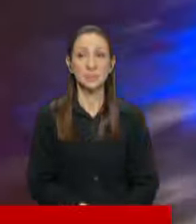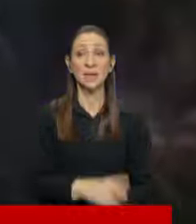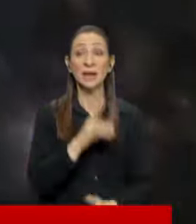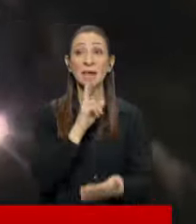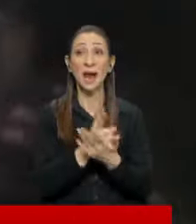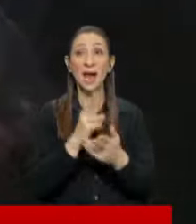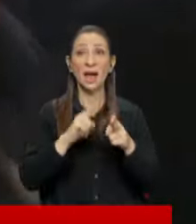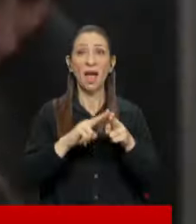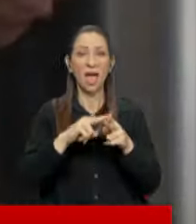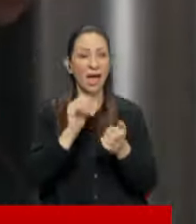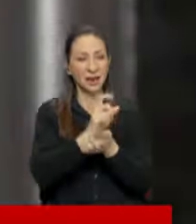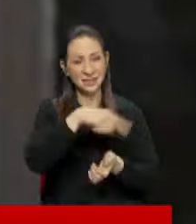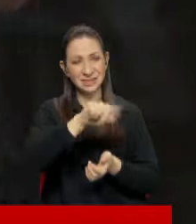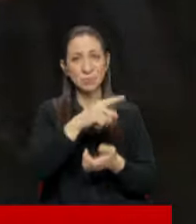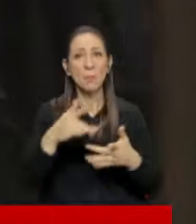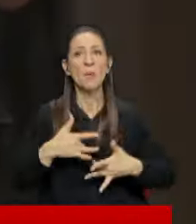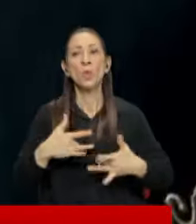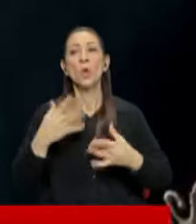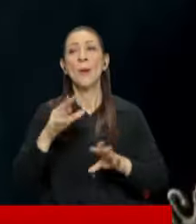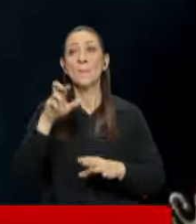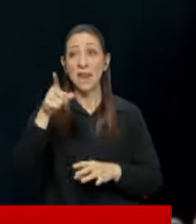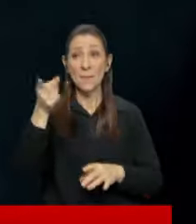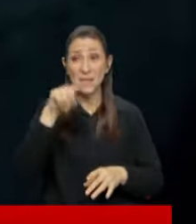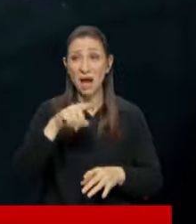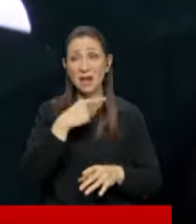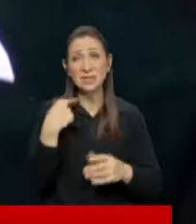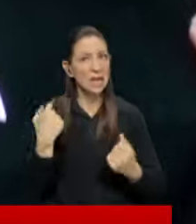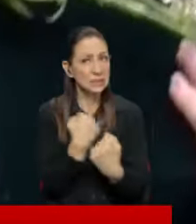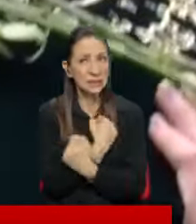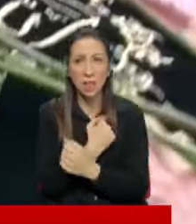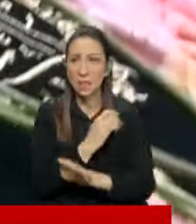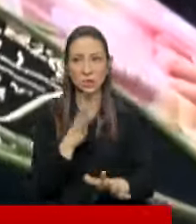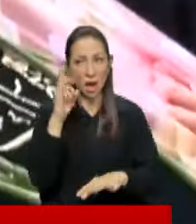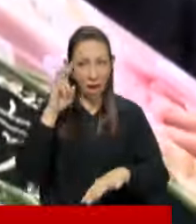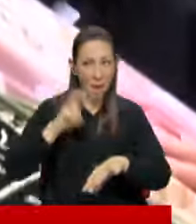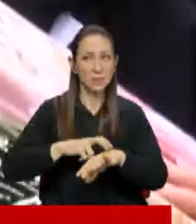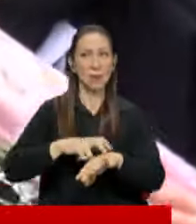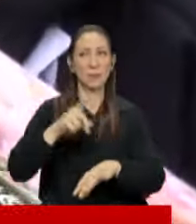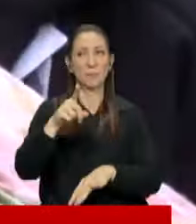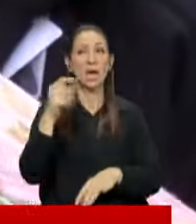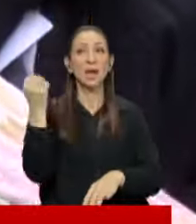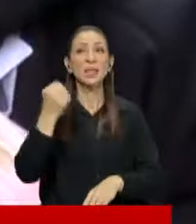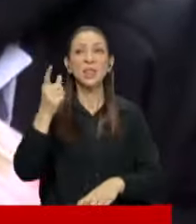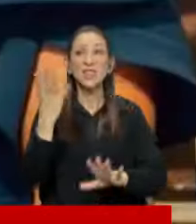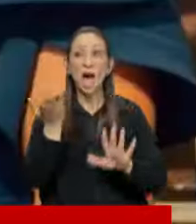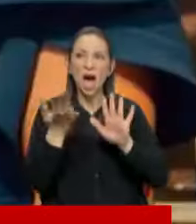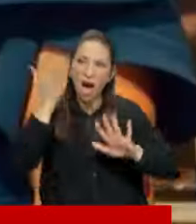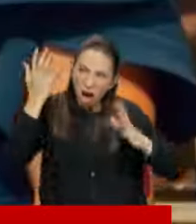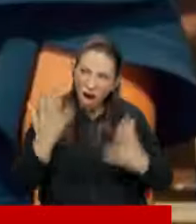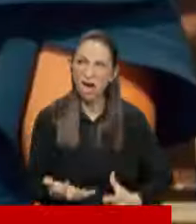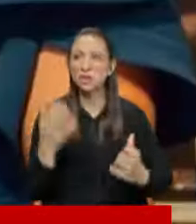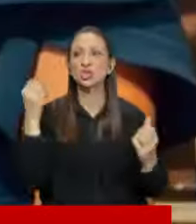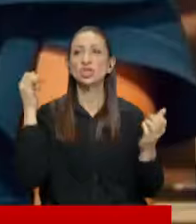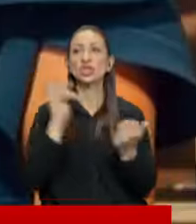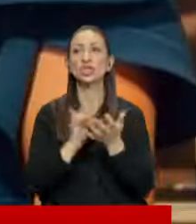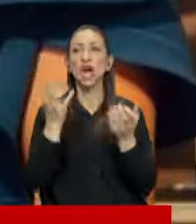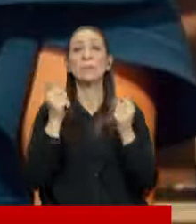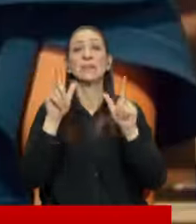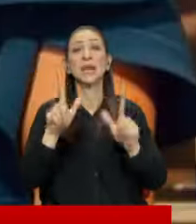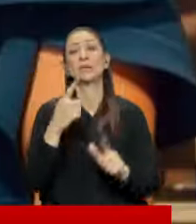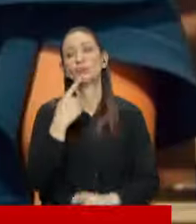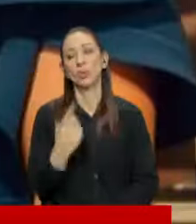Karar Kaya ailesini memnun etmedi. Pelin'e bir daha asla sarılamayacaklarını hatırlatıp katilin daha ağır cezaya çarptırılması